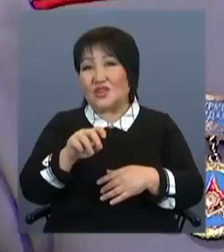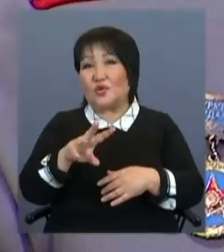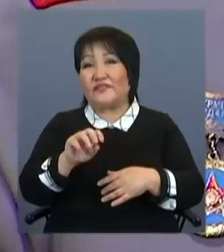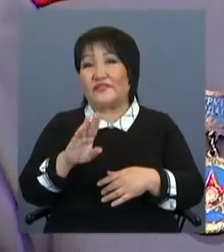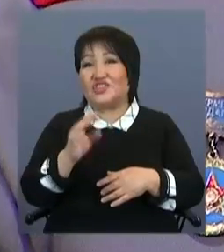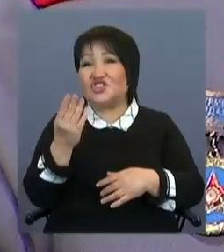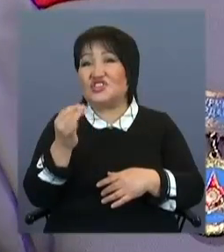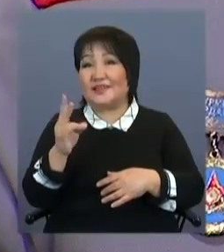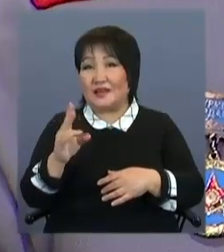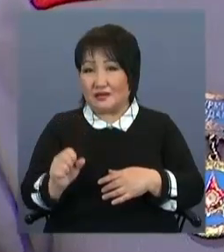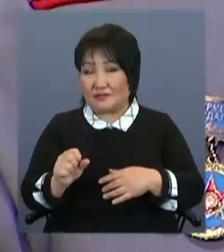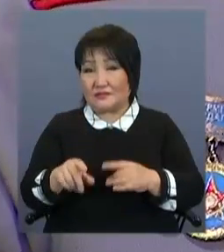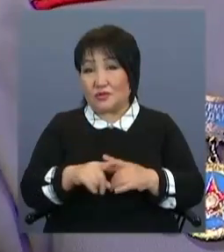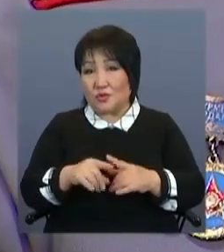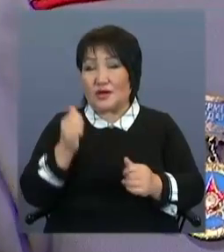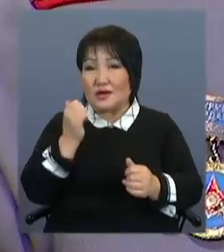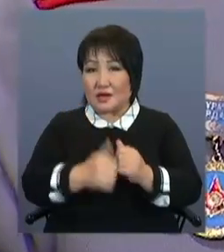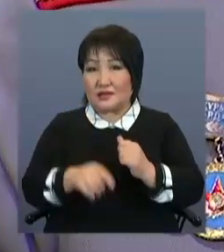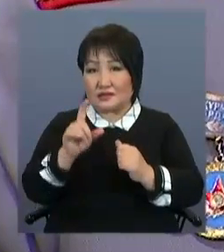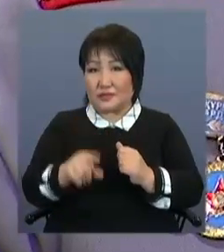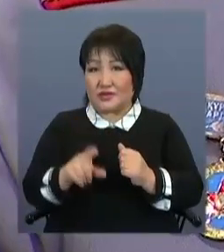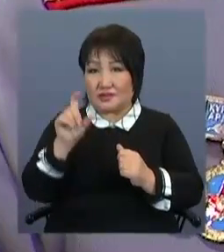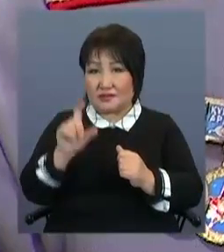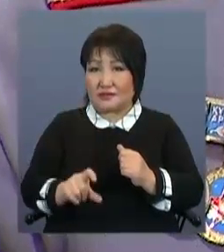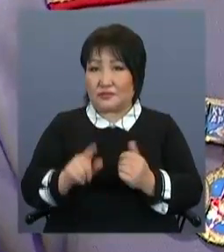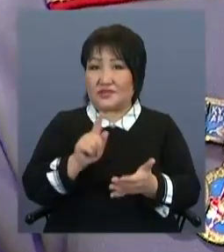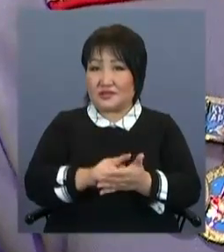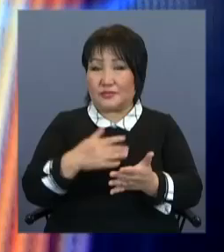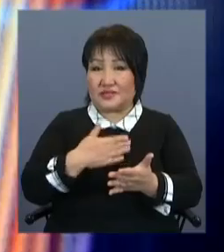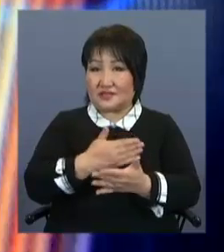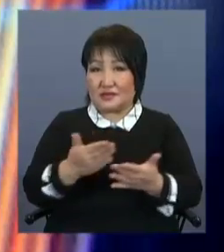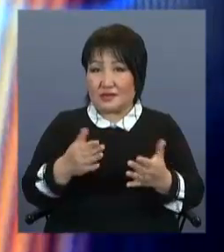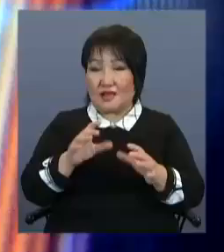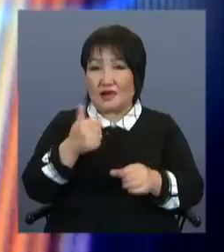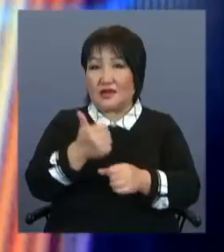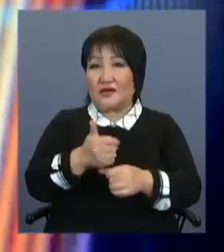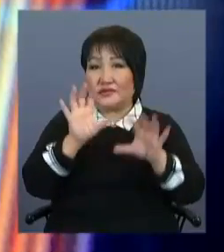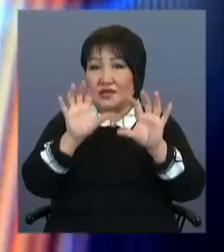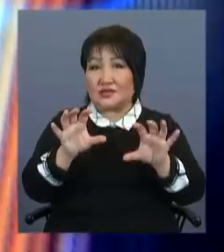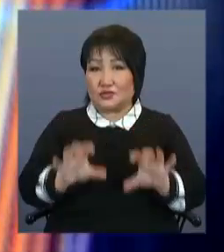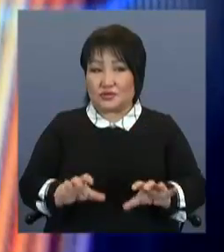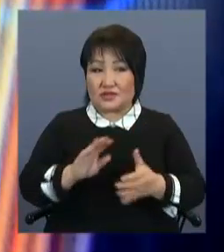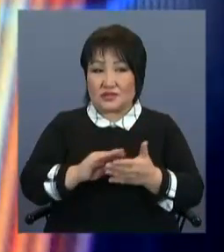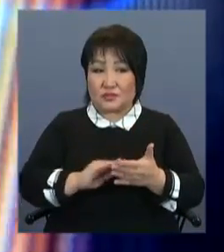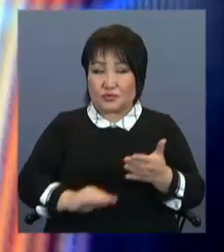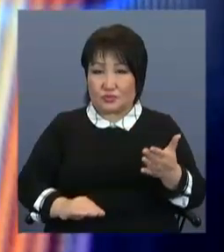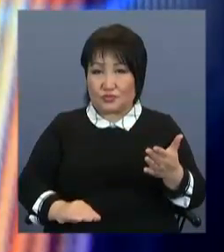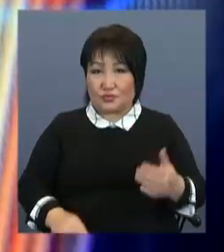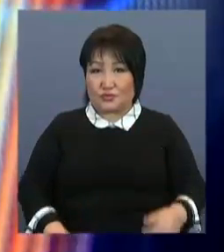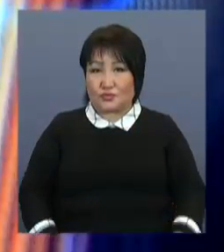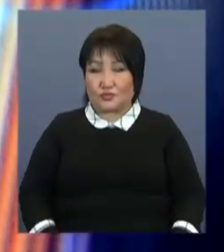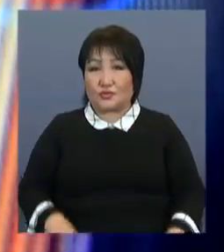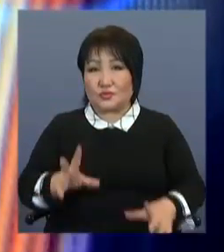Ал әр азаматтың міндеті біздің конституция жазулы тұр. Патриоттық сезімін ояту үшін ұлтжандылықты ұлықтау